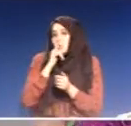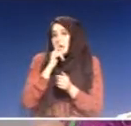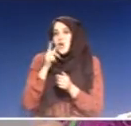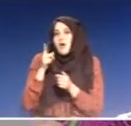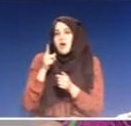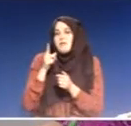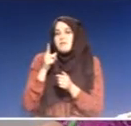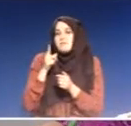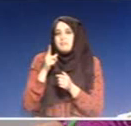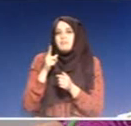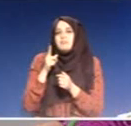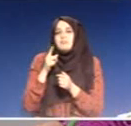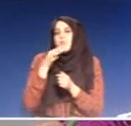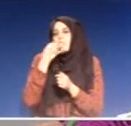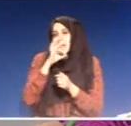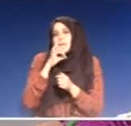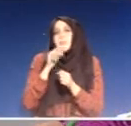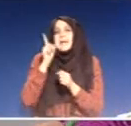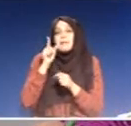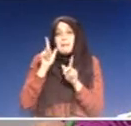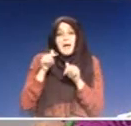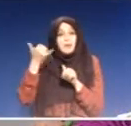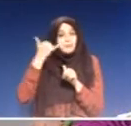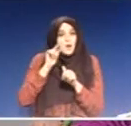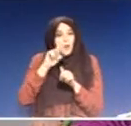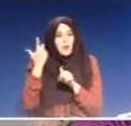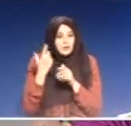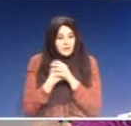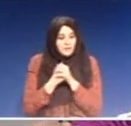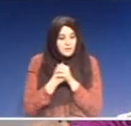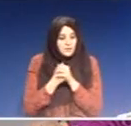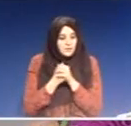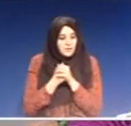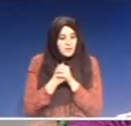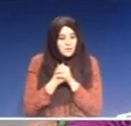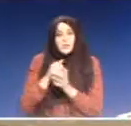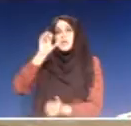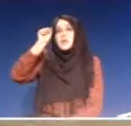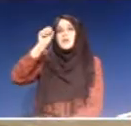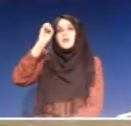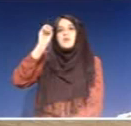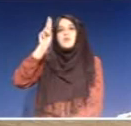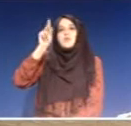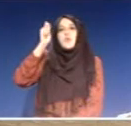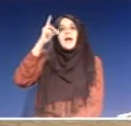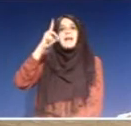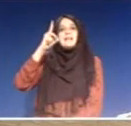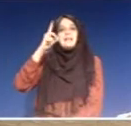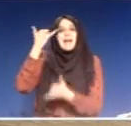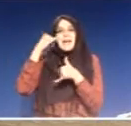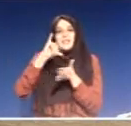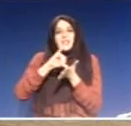أخذ اتصال آخر من العاصمة. تتصل يقول سعيد سعاد من العاصمة. السلام عليكم أختي